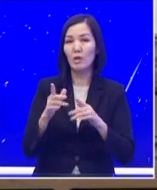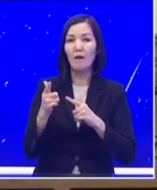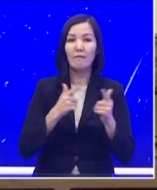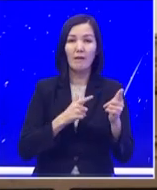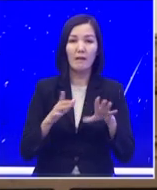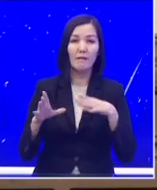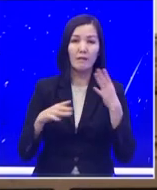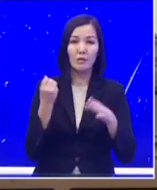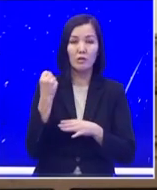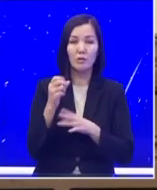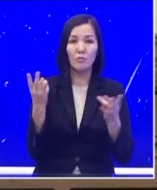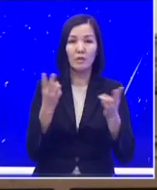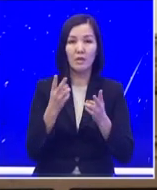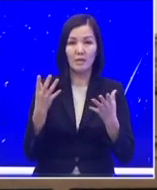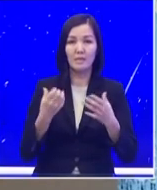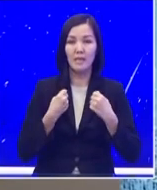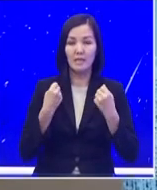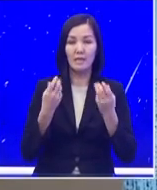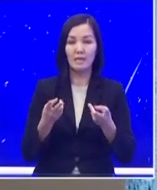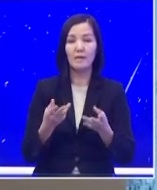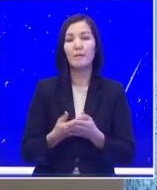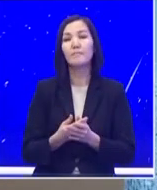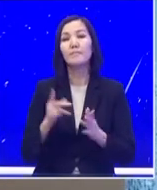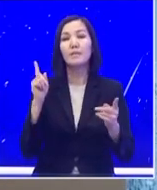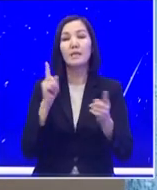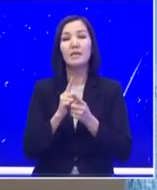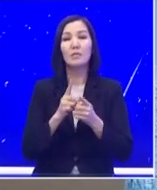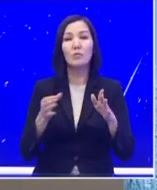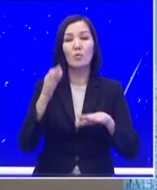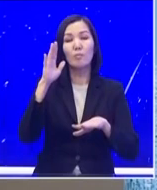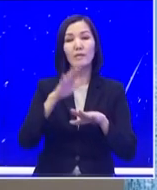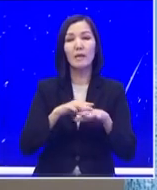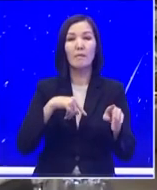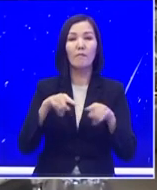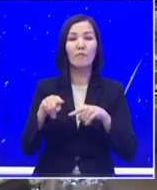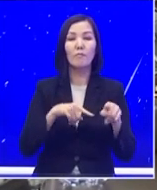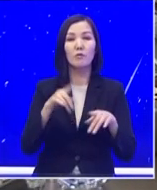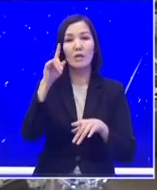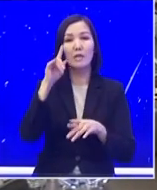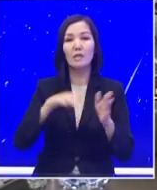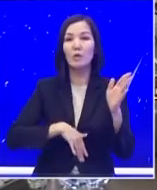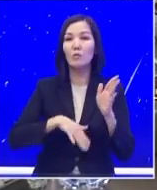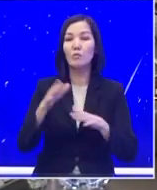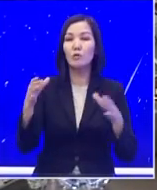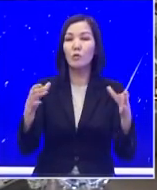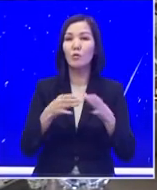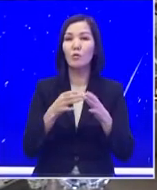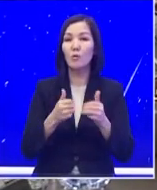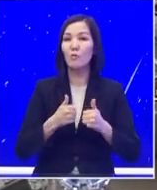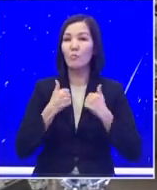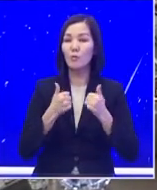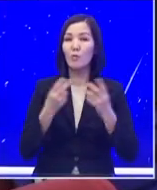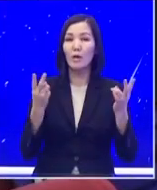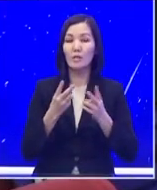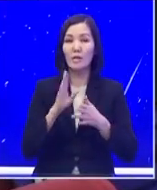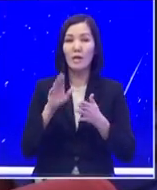жеңіске жетулерің керек. Сәттілік. Кездесу барысында облыс әкімі футболшыларға қазақстандық үздік клуб атануға ұмтылу қажет деді.